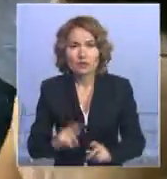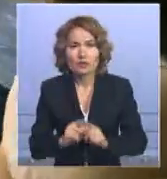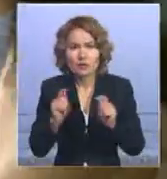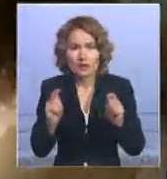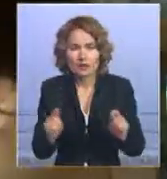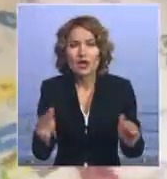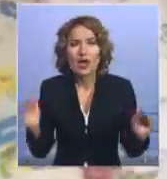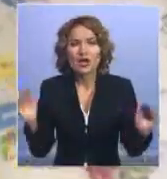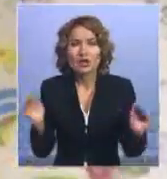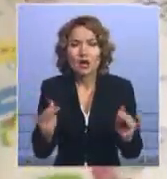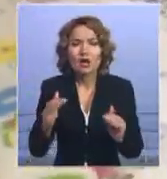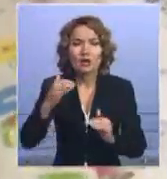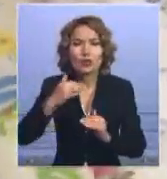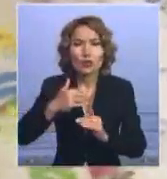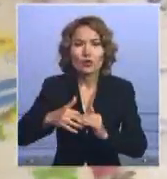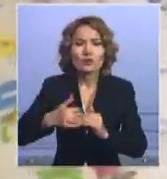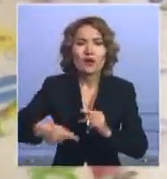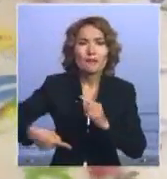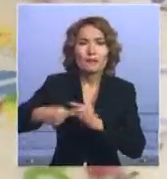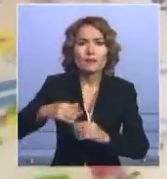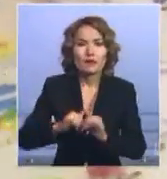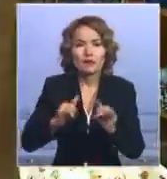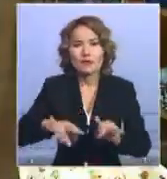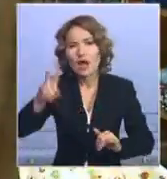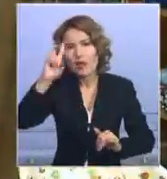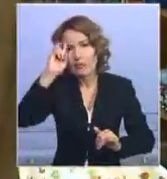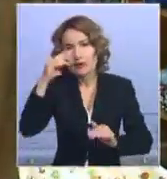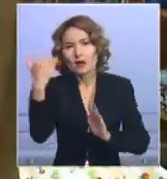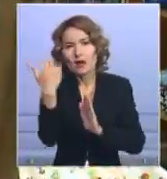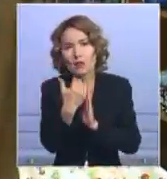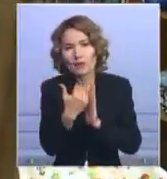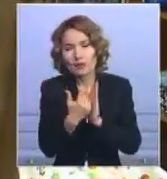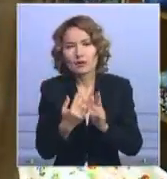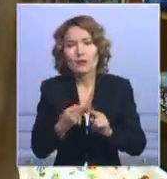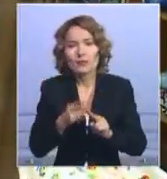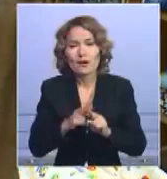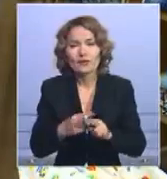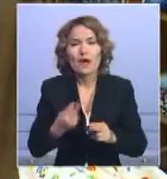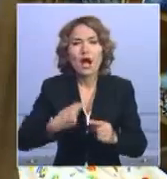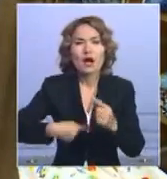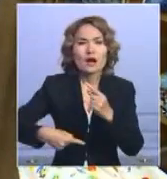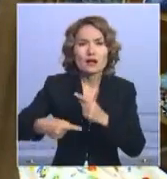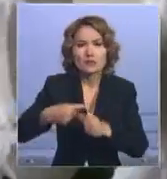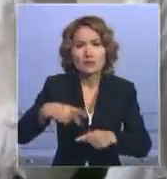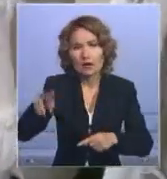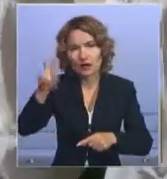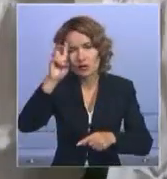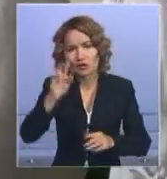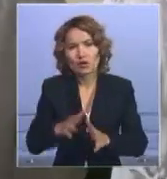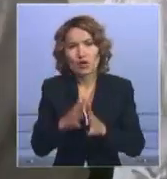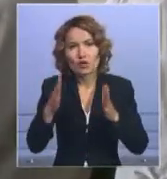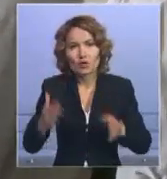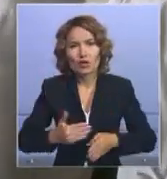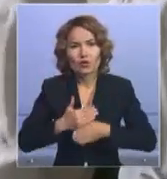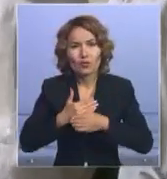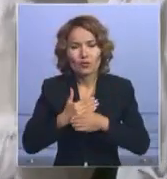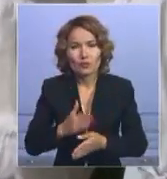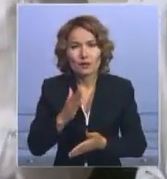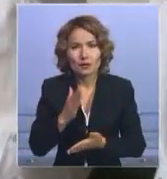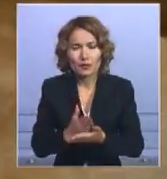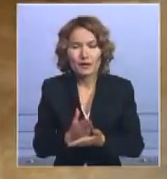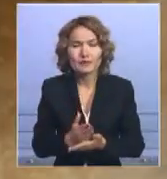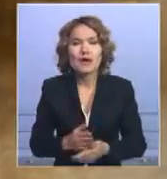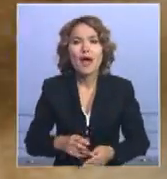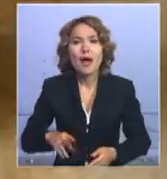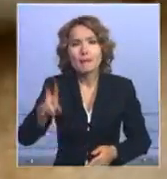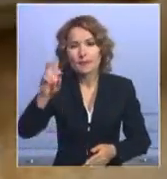орта бизнесті дамытуға арналған мемлекеттік бағдарламалардың аймақта кәсіпкерлерге тигізген көмегі ұшан теңіз. Бір ғана бизнестің